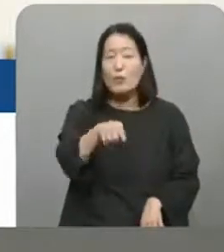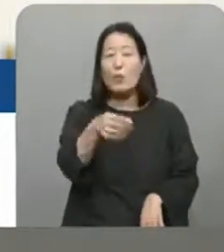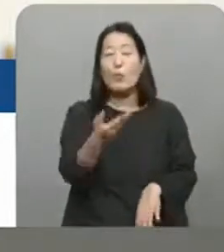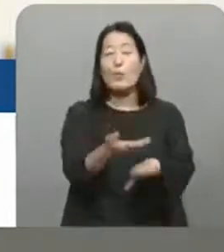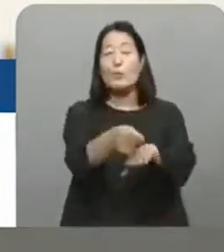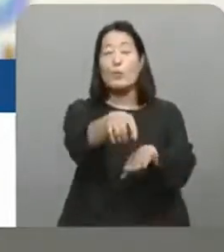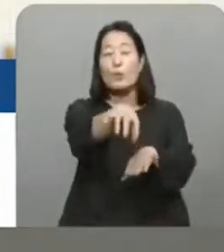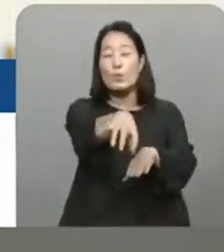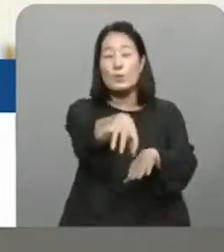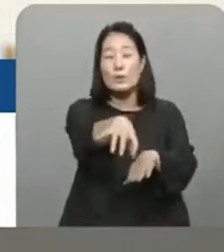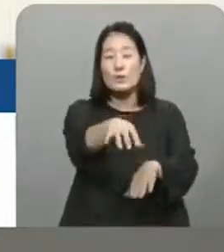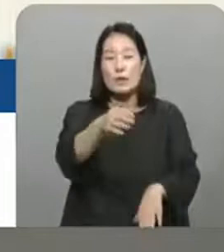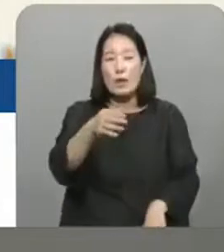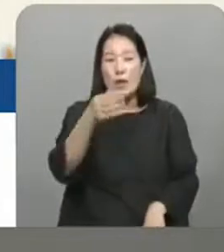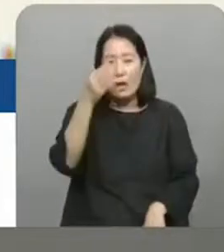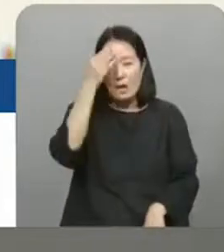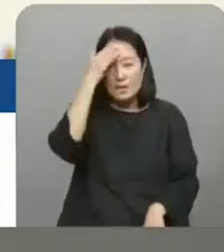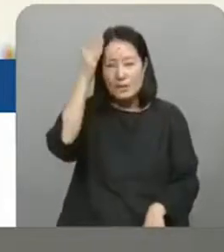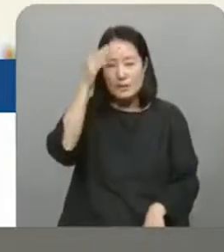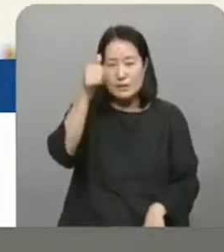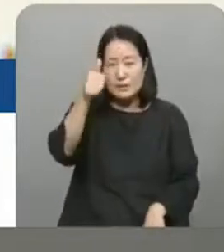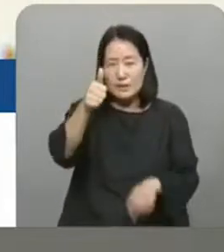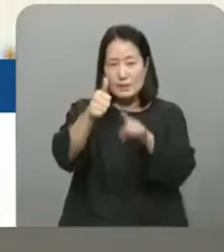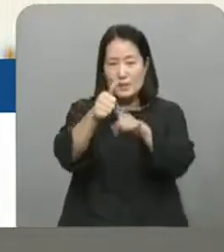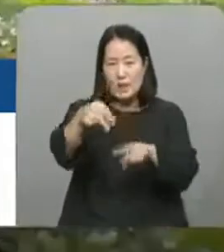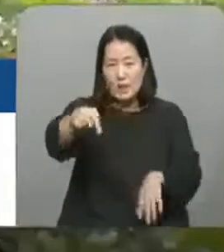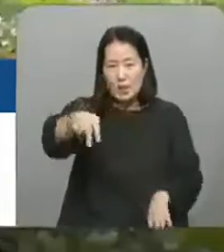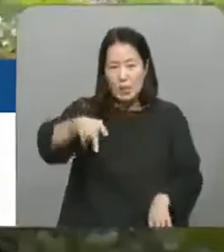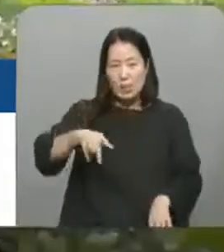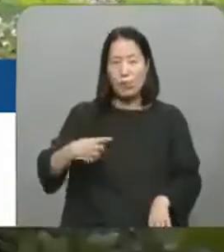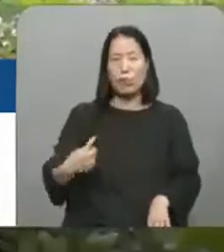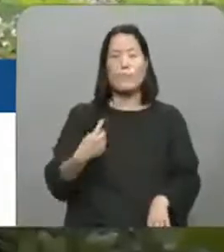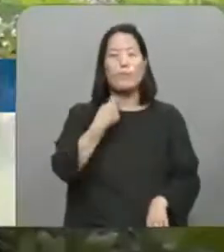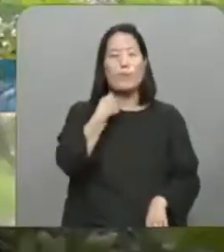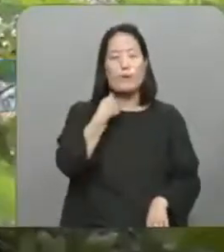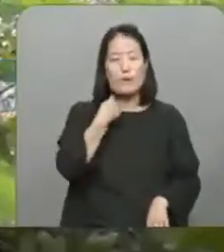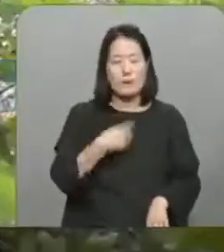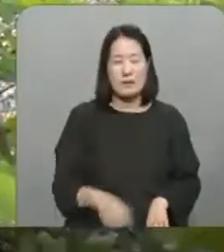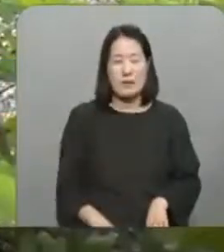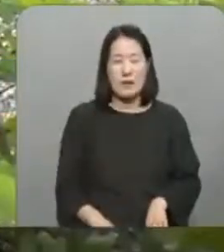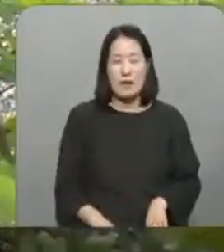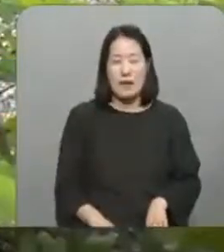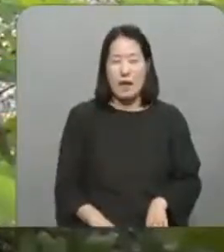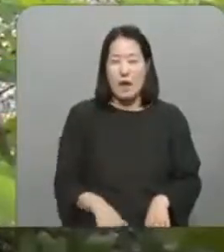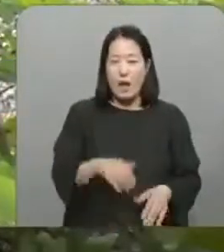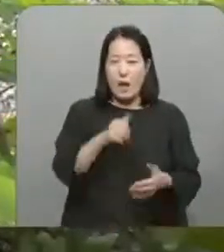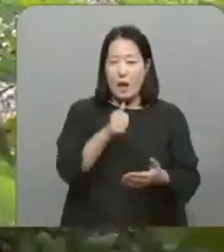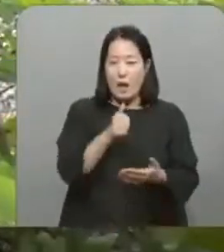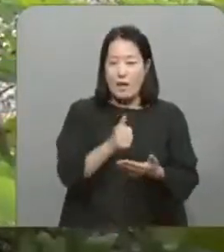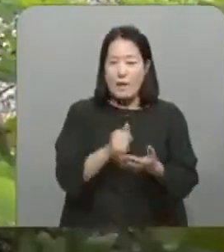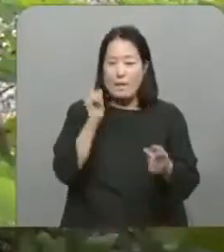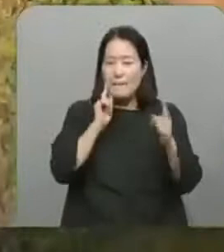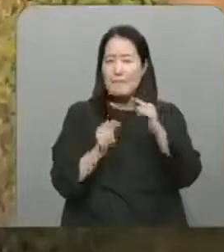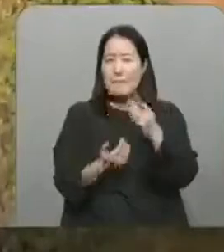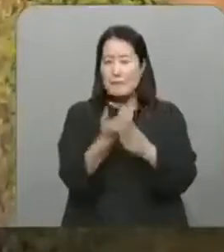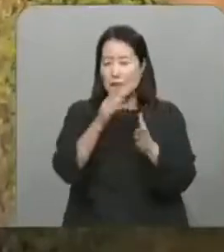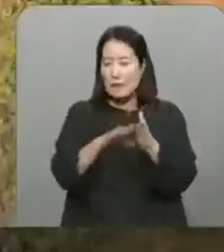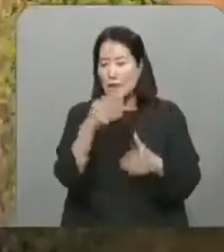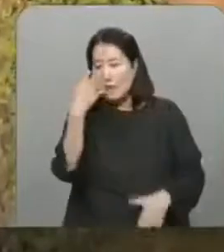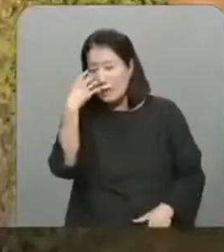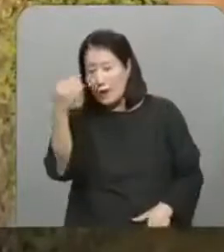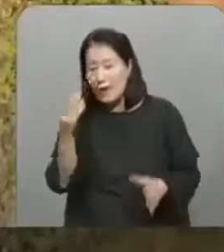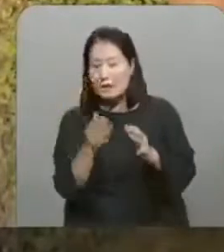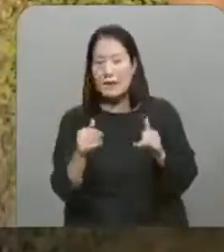반대쪽에서 가해자가 오더니 제 뒤로 가서 찌른 거예요. 사건 발생 당시 피해자 이외에 다른 목격자도 없어